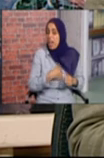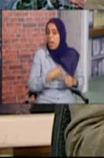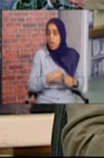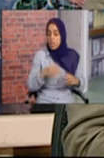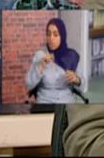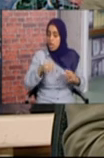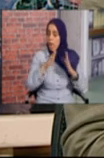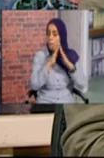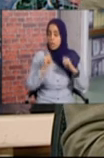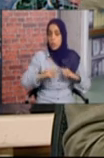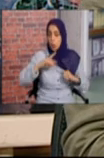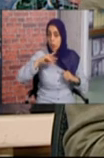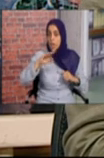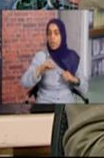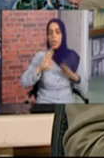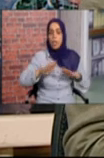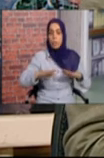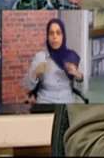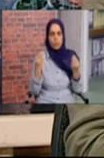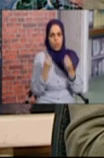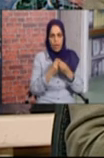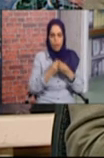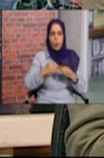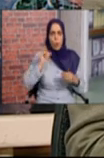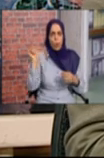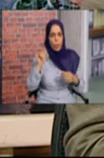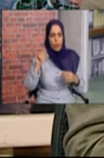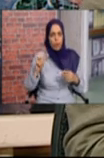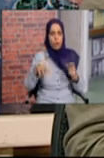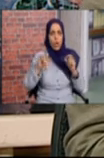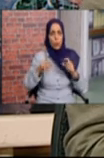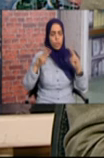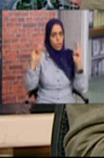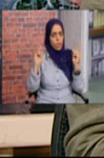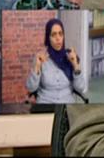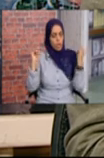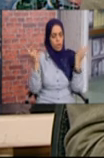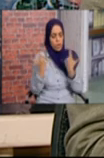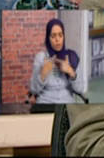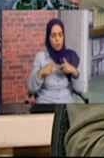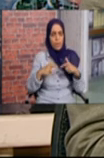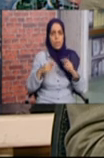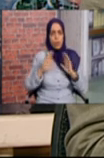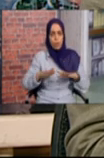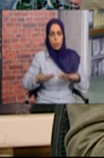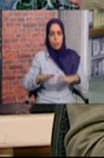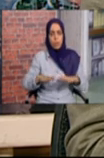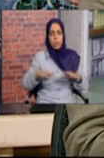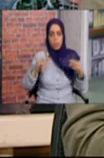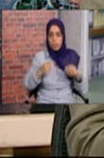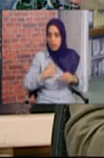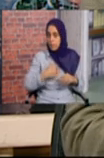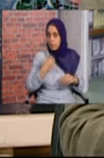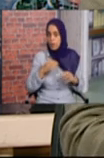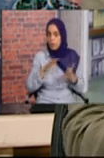مصر يعني، وقال انها بتمثل شريك مهم للغاية وانه بلاده ستواصل الاعتماد عليها في المستقبل بخصوص هذه